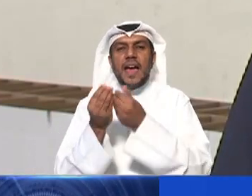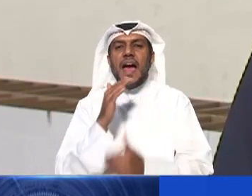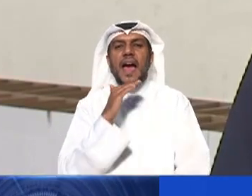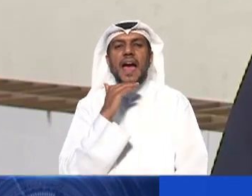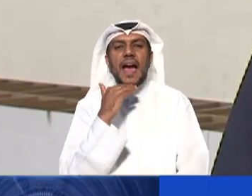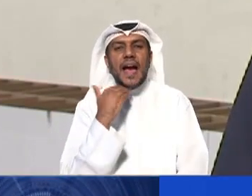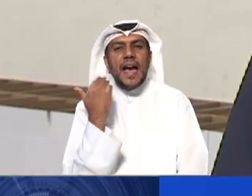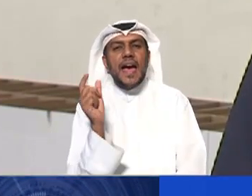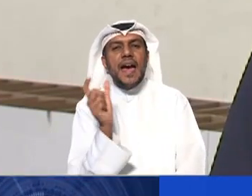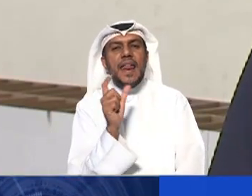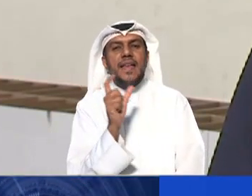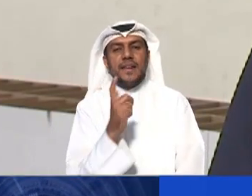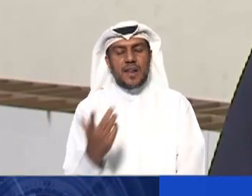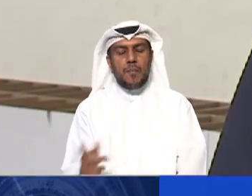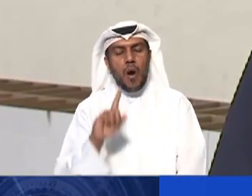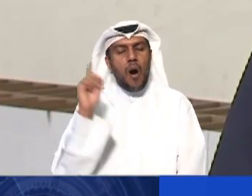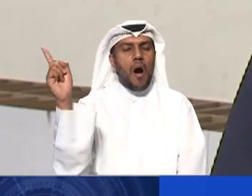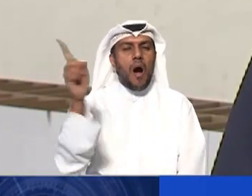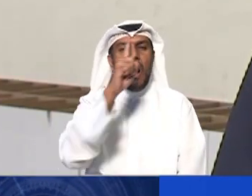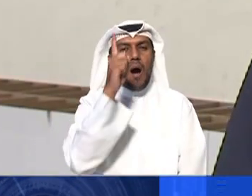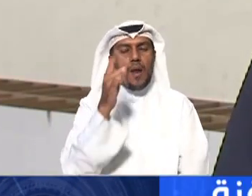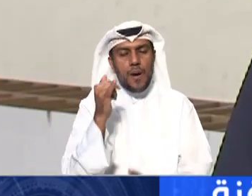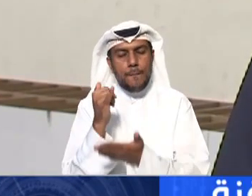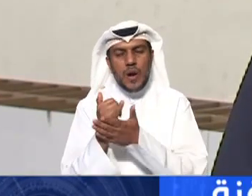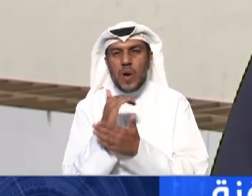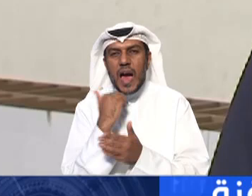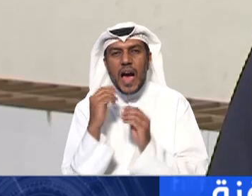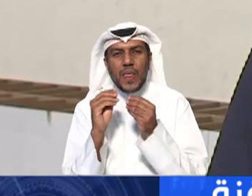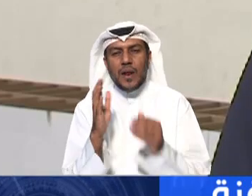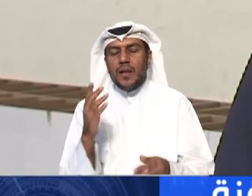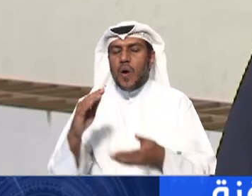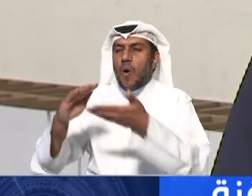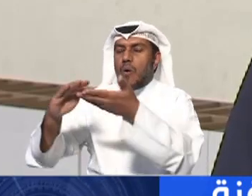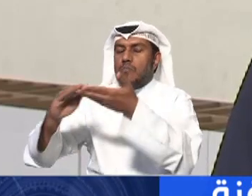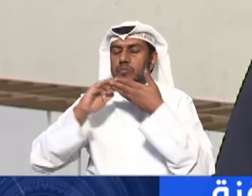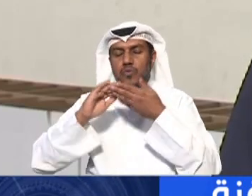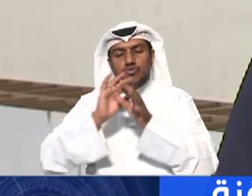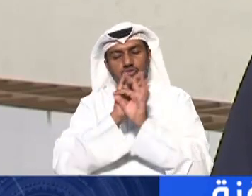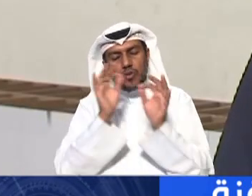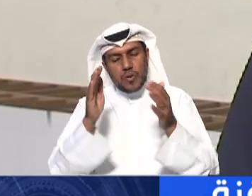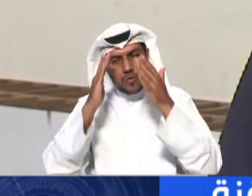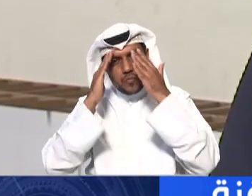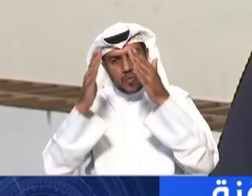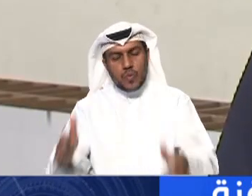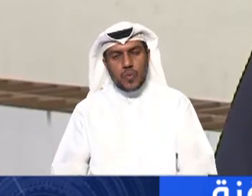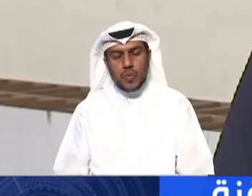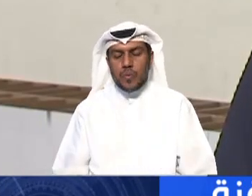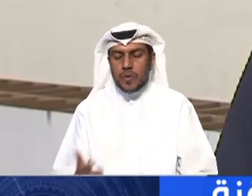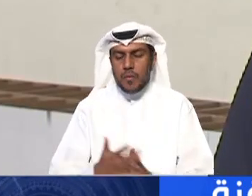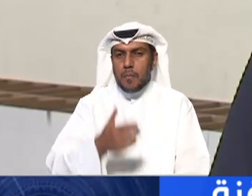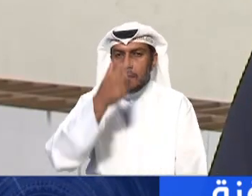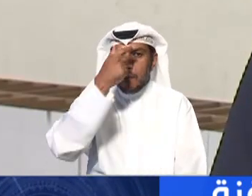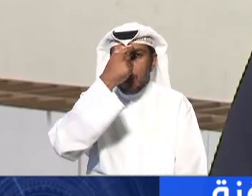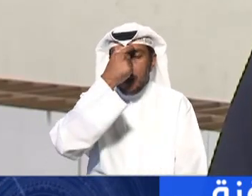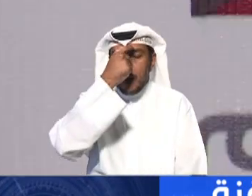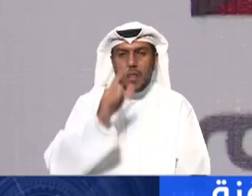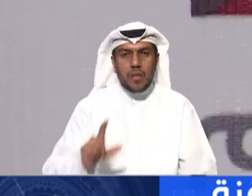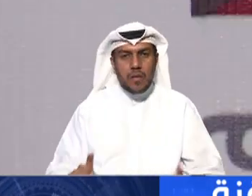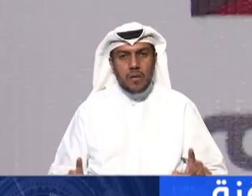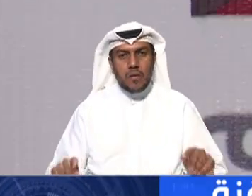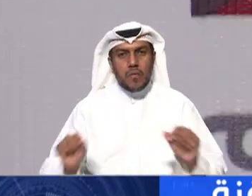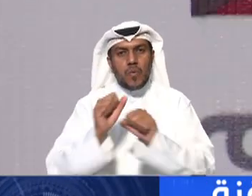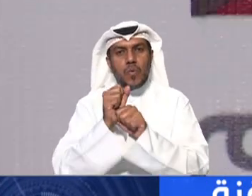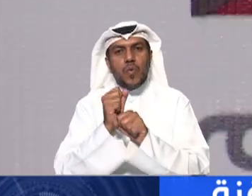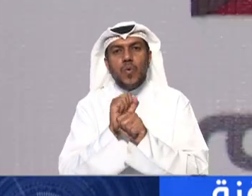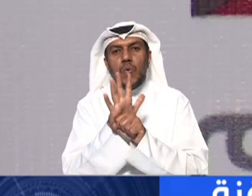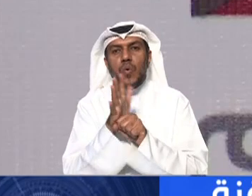الكويت الشقيقة تحت مشروع التدخل العاجل لمواجهة وباء وتفشي وباء كورونا.